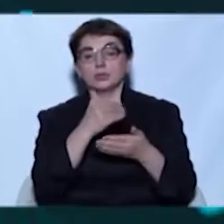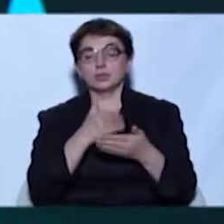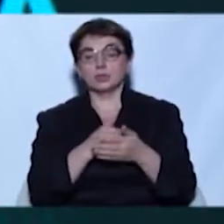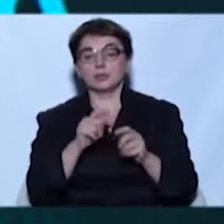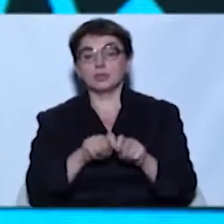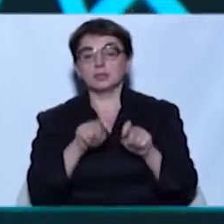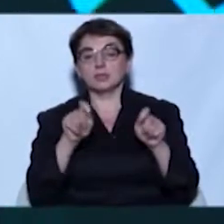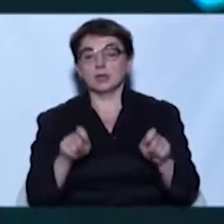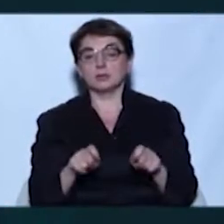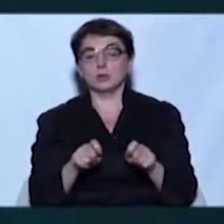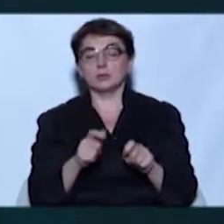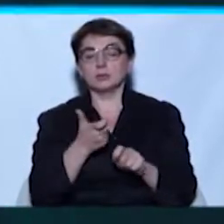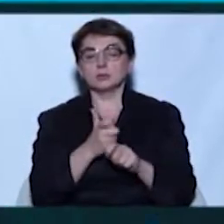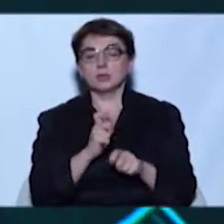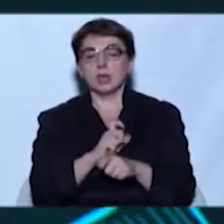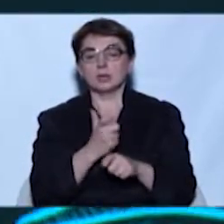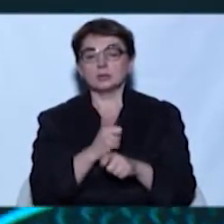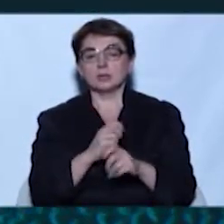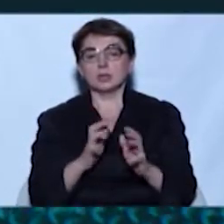რომ წარმოიქმნა უზარმაზარი